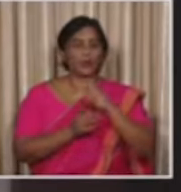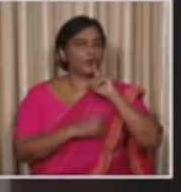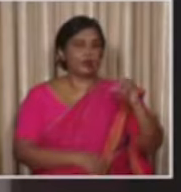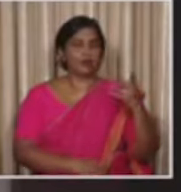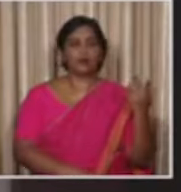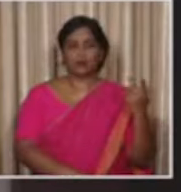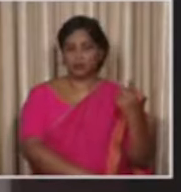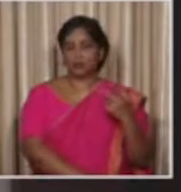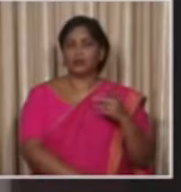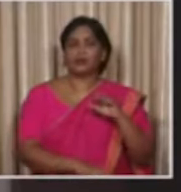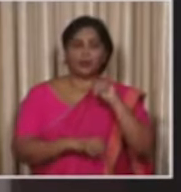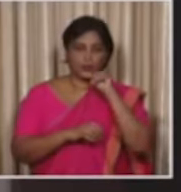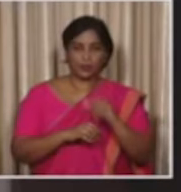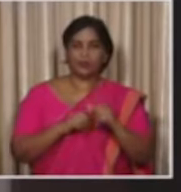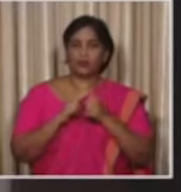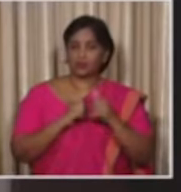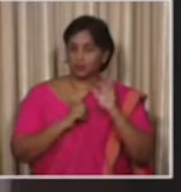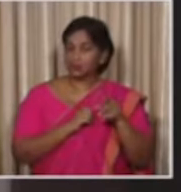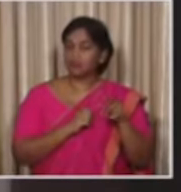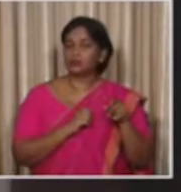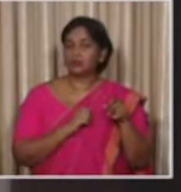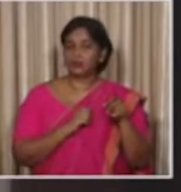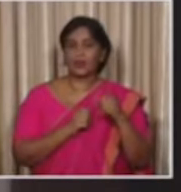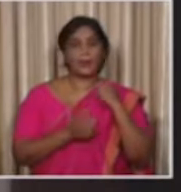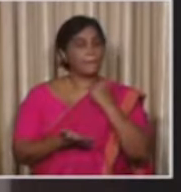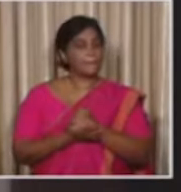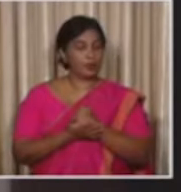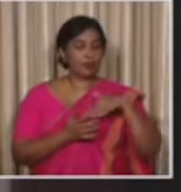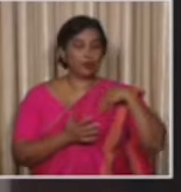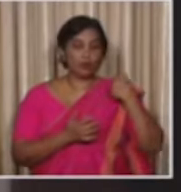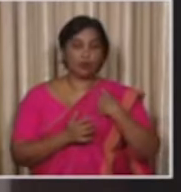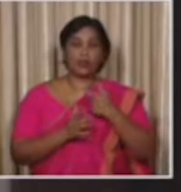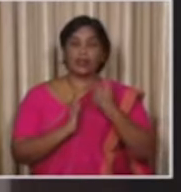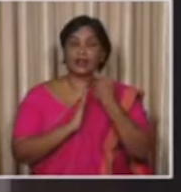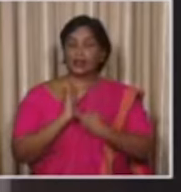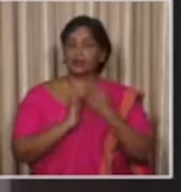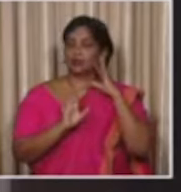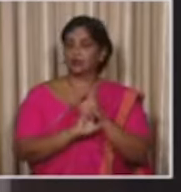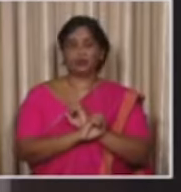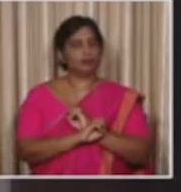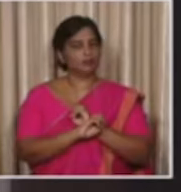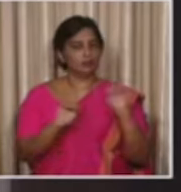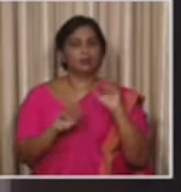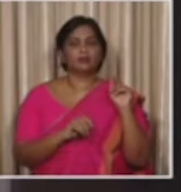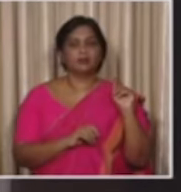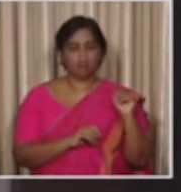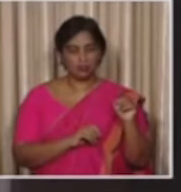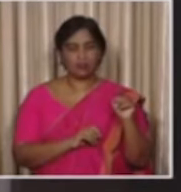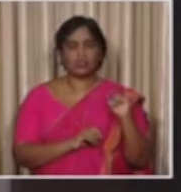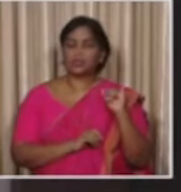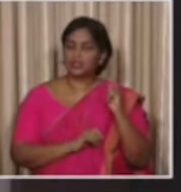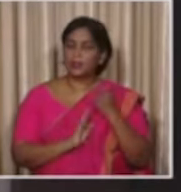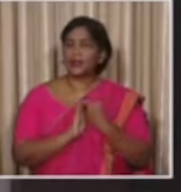නැහැ. ඇත්ත වශයෙන්ම සිදුවේ යුත්තේ මහා බැංකුව අදාළ චක්‍රලේඛයක් නිකුත් කරන්නට ඕන.